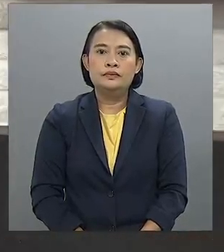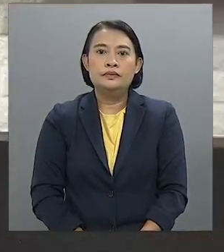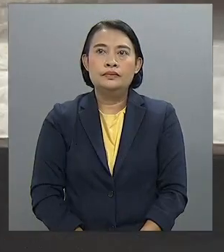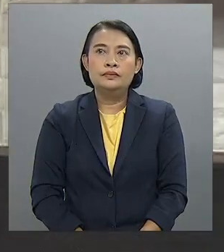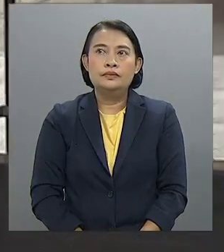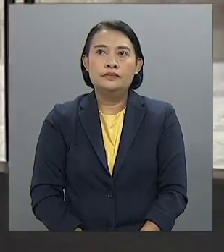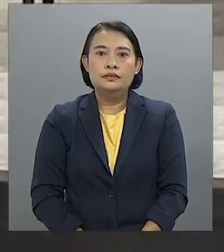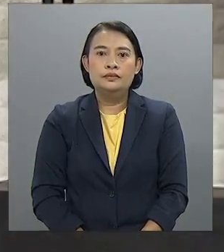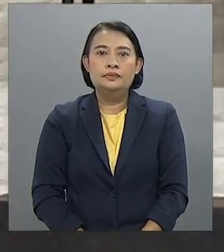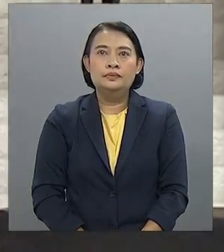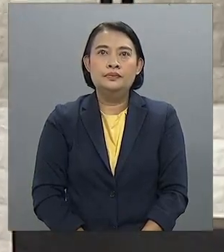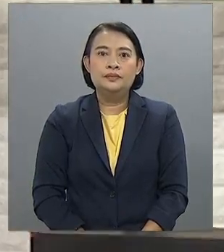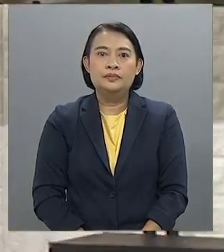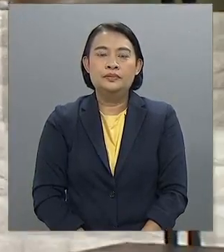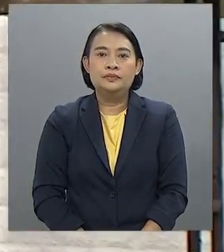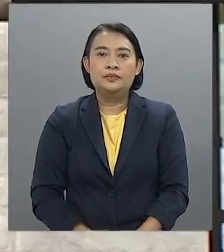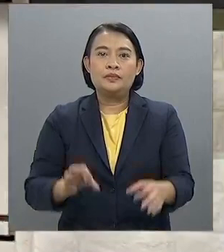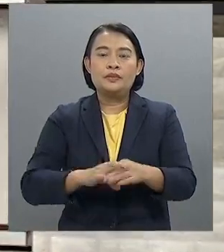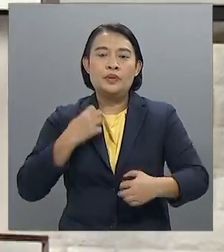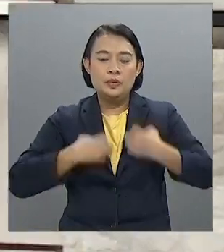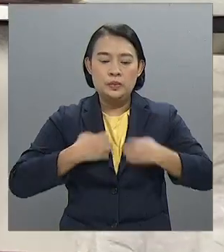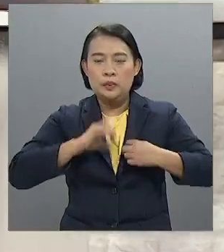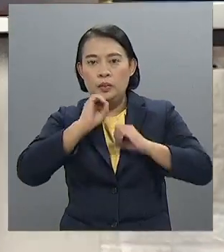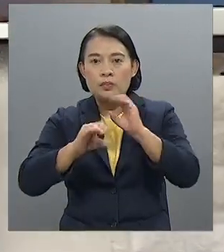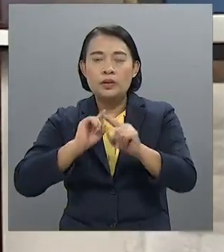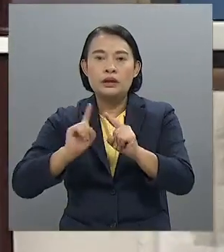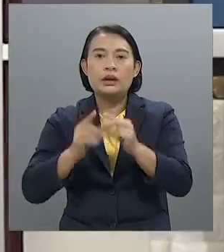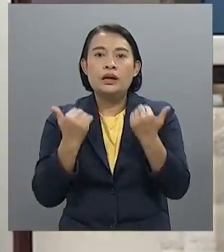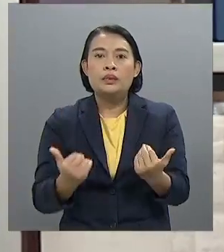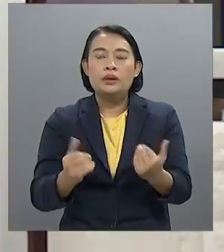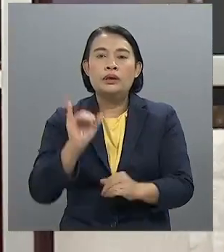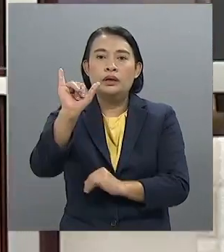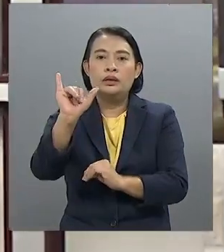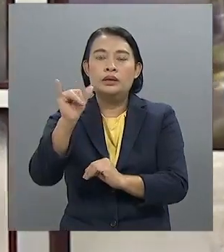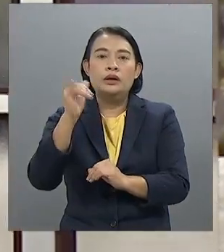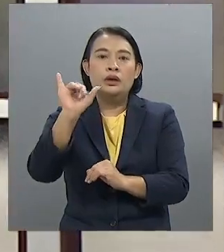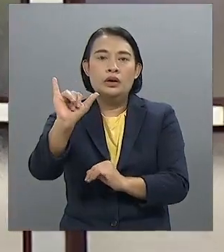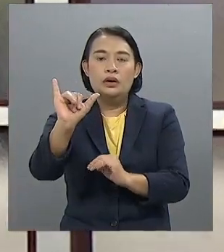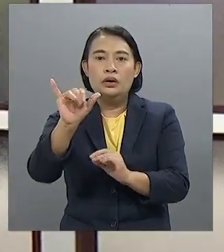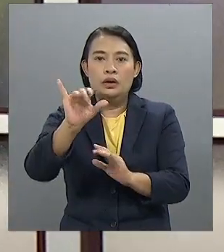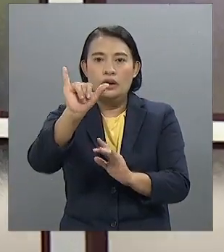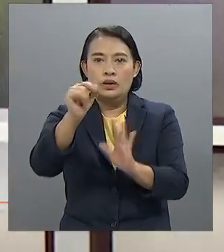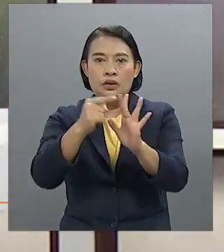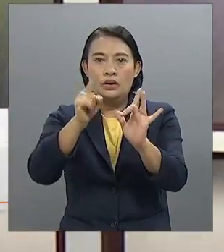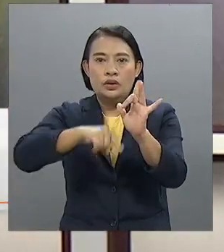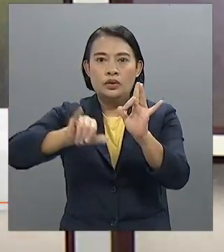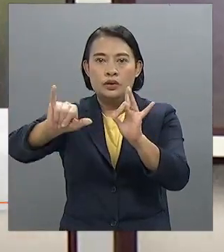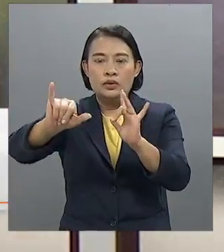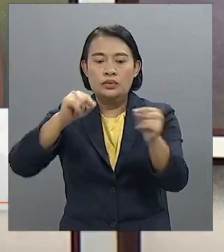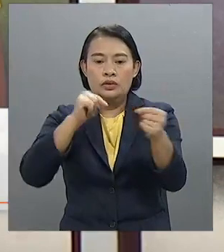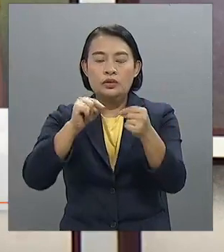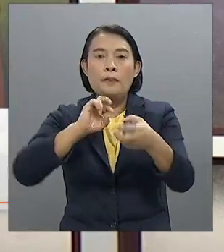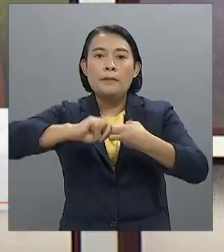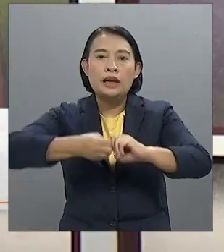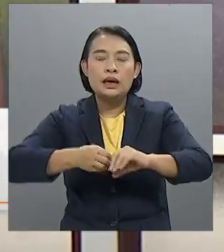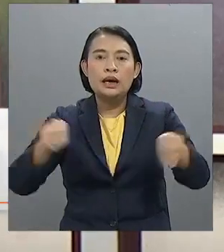สวัสดีค่ะร้องทุกลงป้ายนี้มาแล้วนะคะอยู่กับยุ้ยปิยะฉัตรกรุณานนท์ค่ะใครมีปัญหาเดือดเนื้อร้อนใจเรื่องใกล้ตัวสาธารณูปโภ